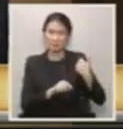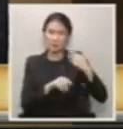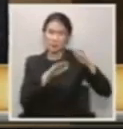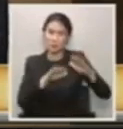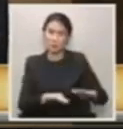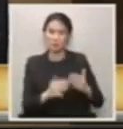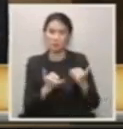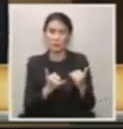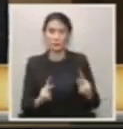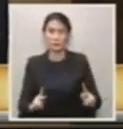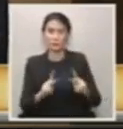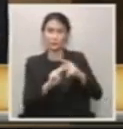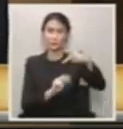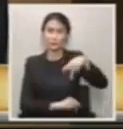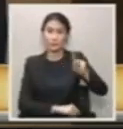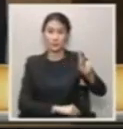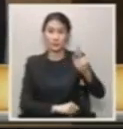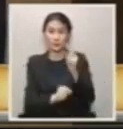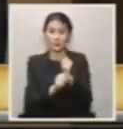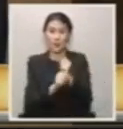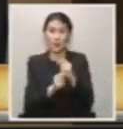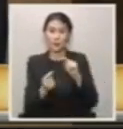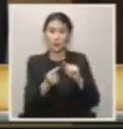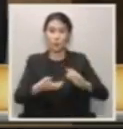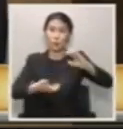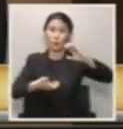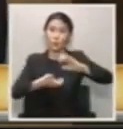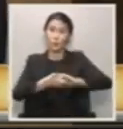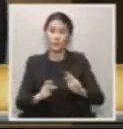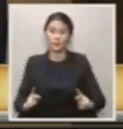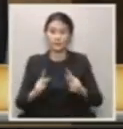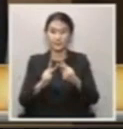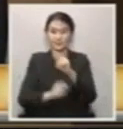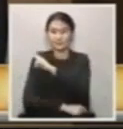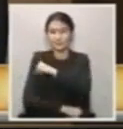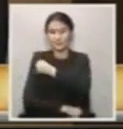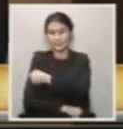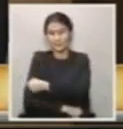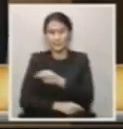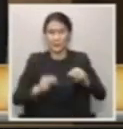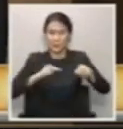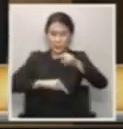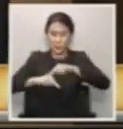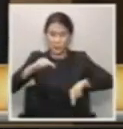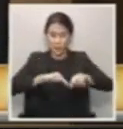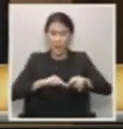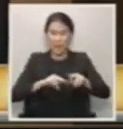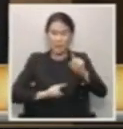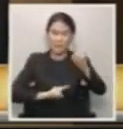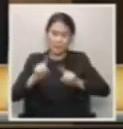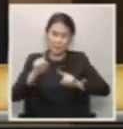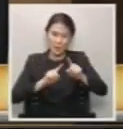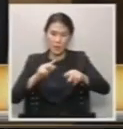าสังคมนั้นได้ทำงานร่วมกับกระทรวงสาธารณสุขเพื่อดูแลรักษาประเมิน